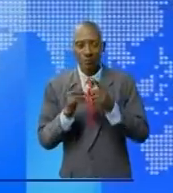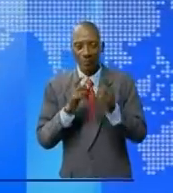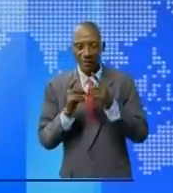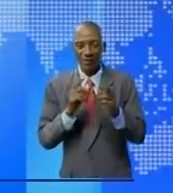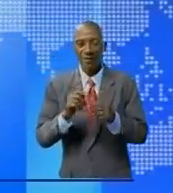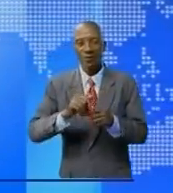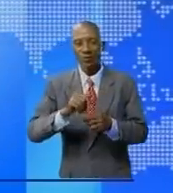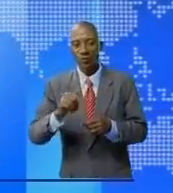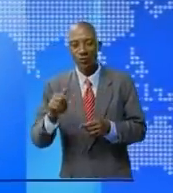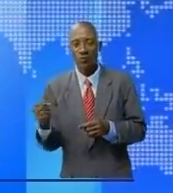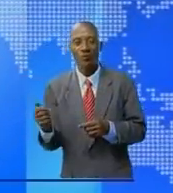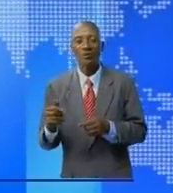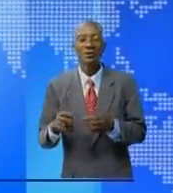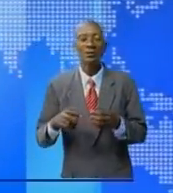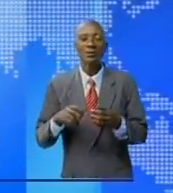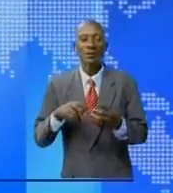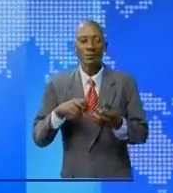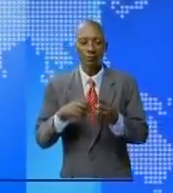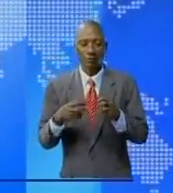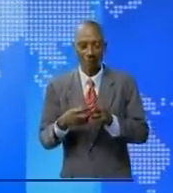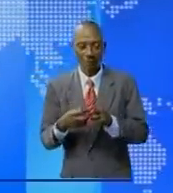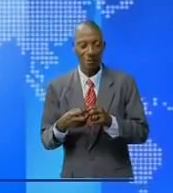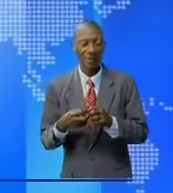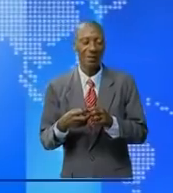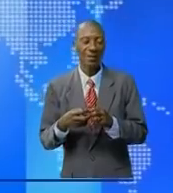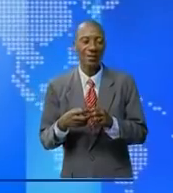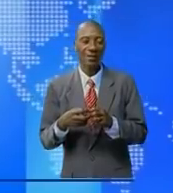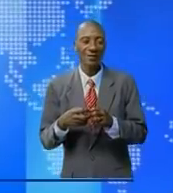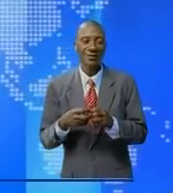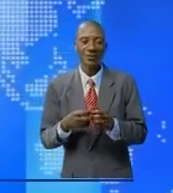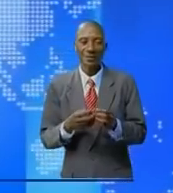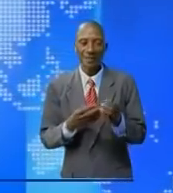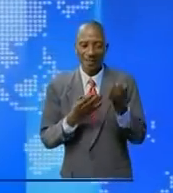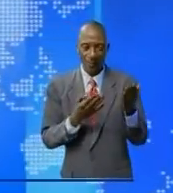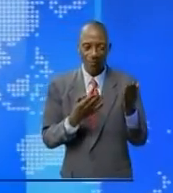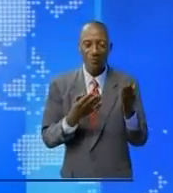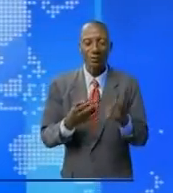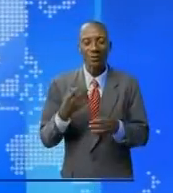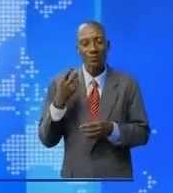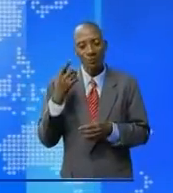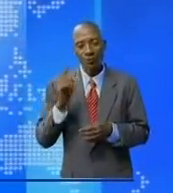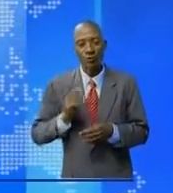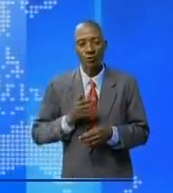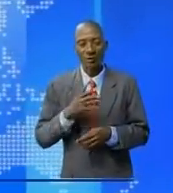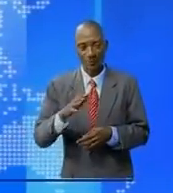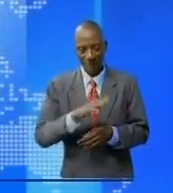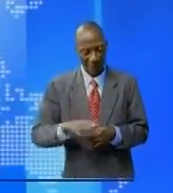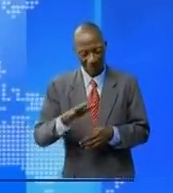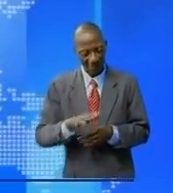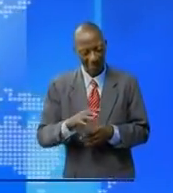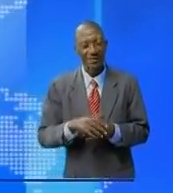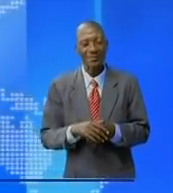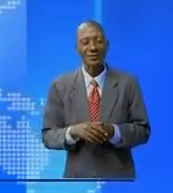assister à l'inauguration du bac qui est l'arrivée du tout premier bus Transco dans cette partie du pays. C'est Christophe